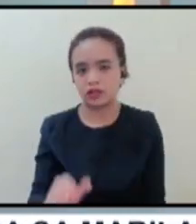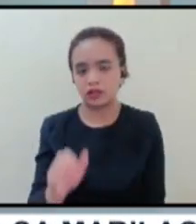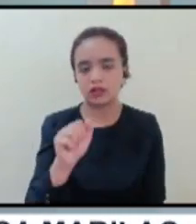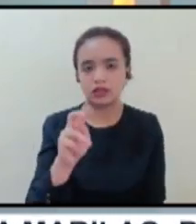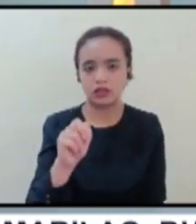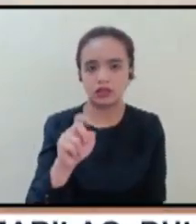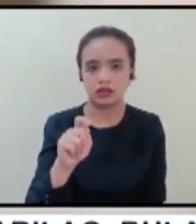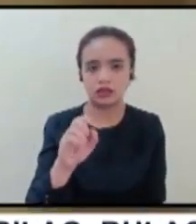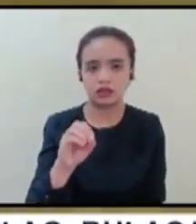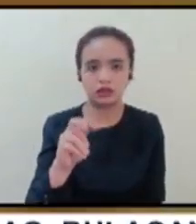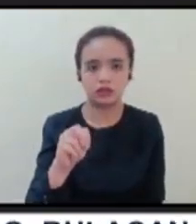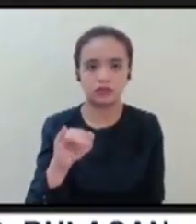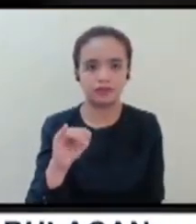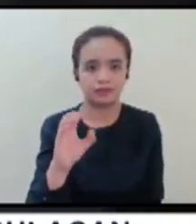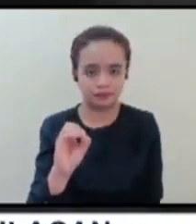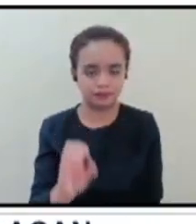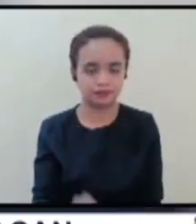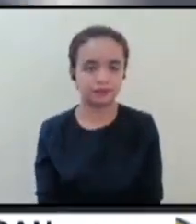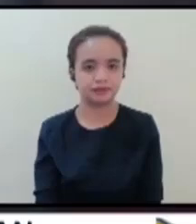Professor.